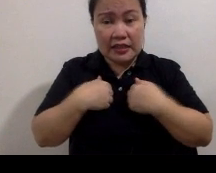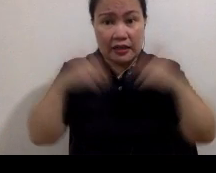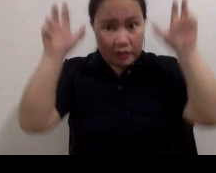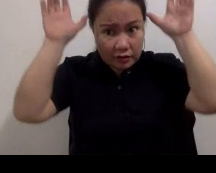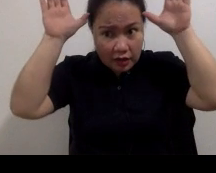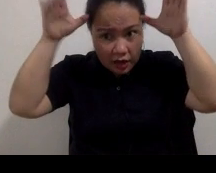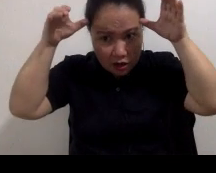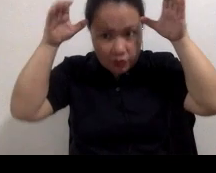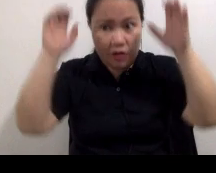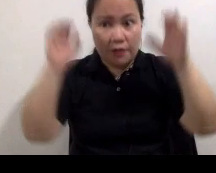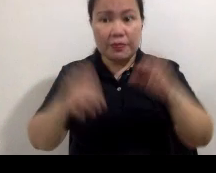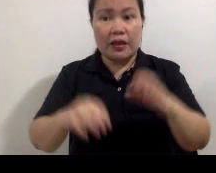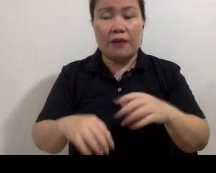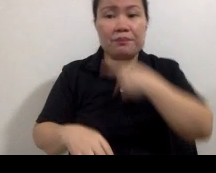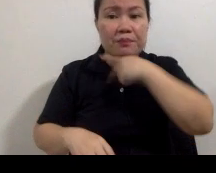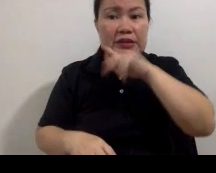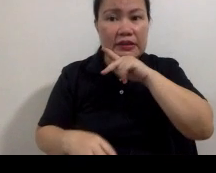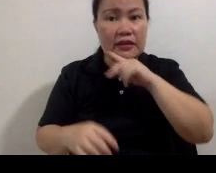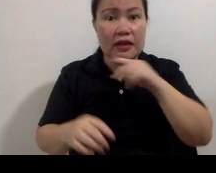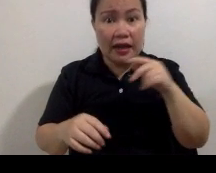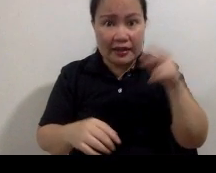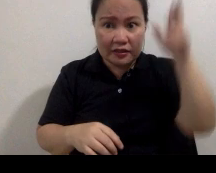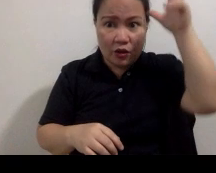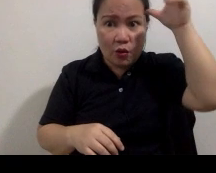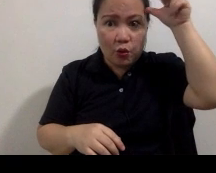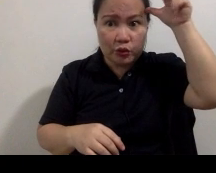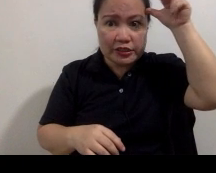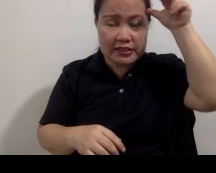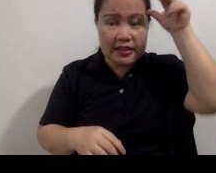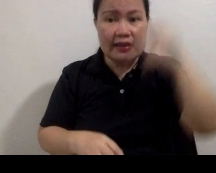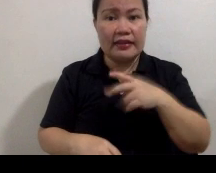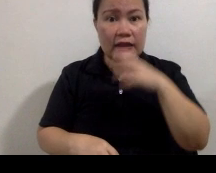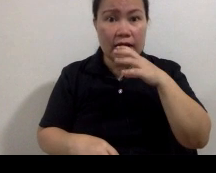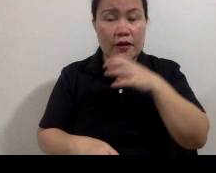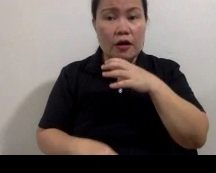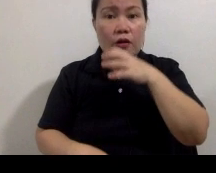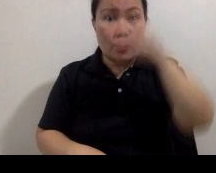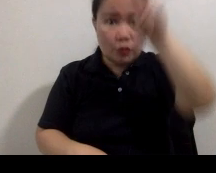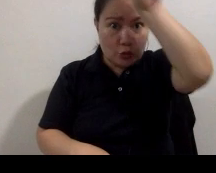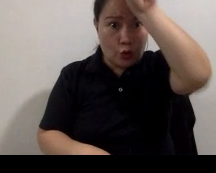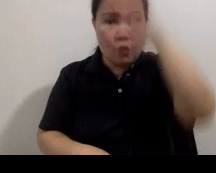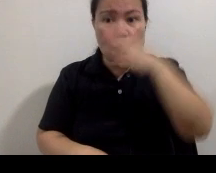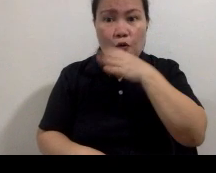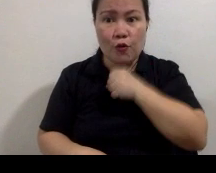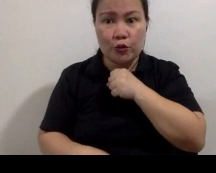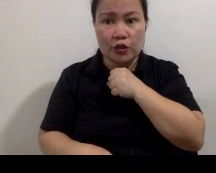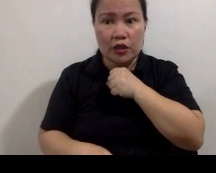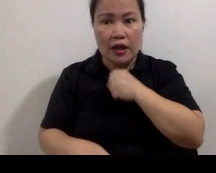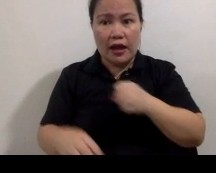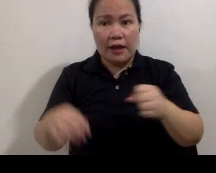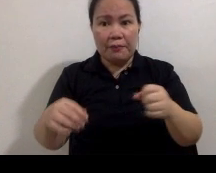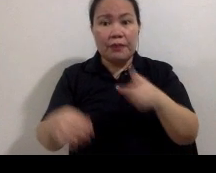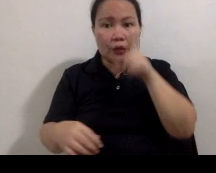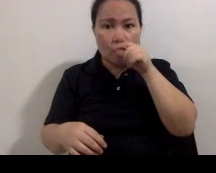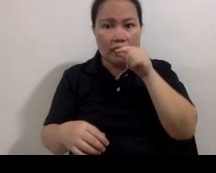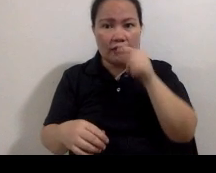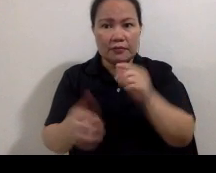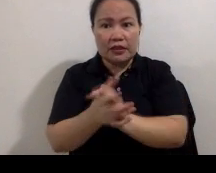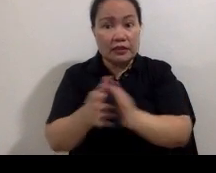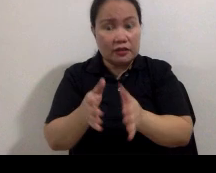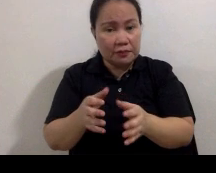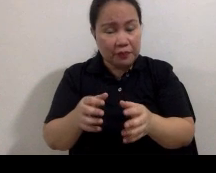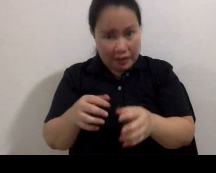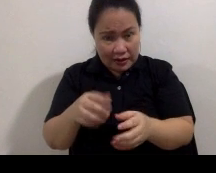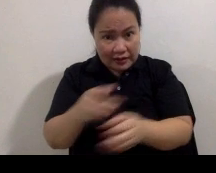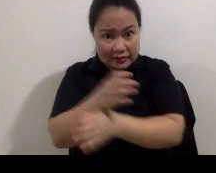hayop sa rehiyon. Malaki ang deposito ng langis at natural gas sa Indonesia at ang mahigit sa 80%